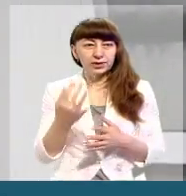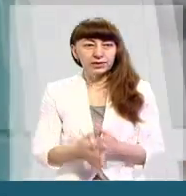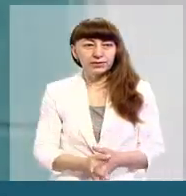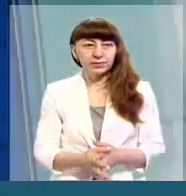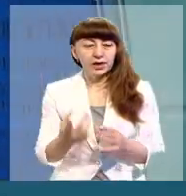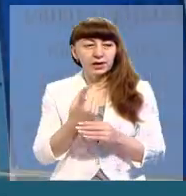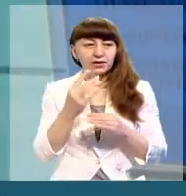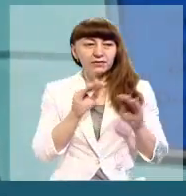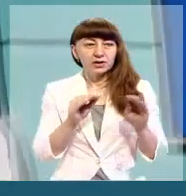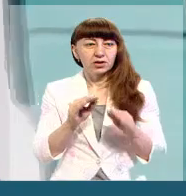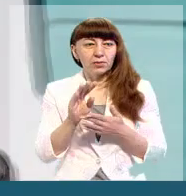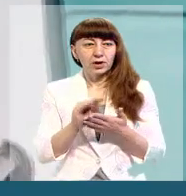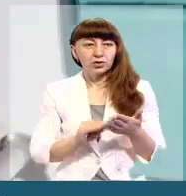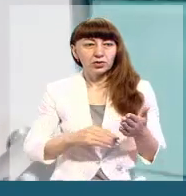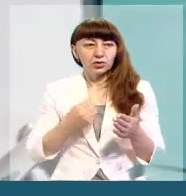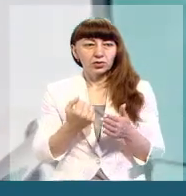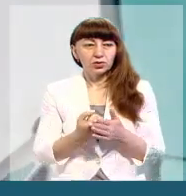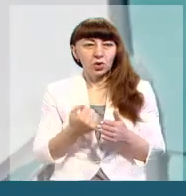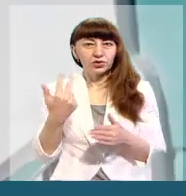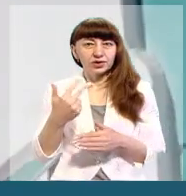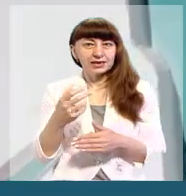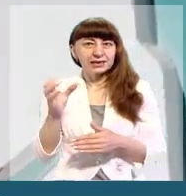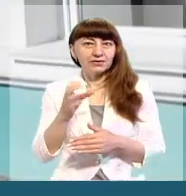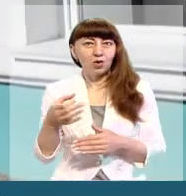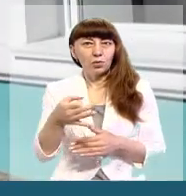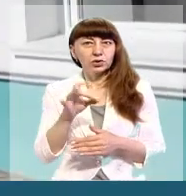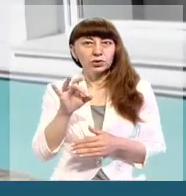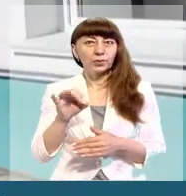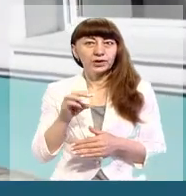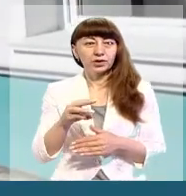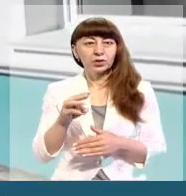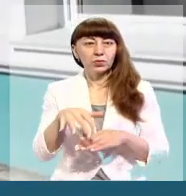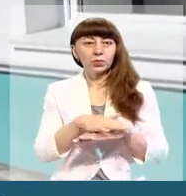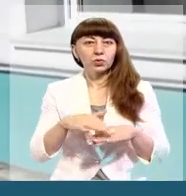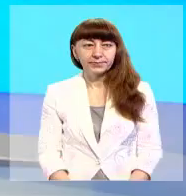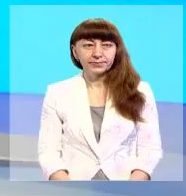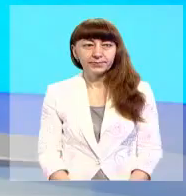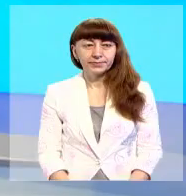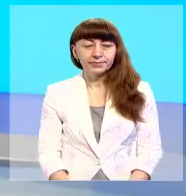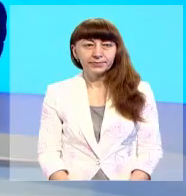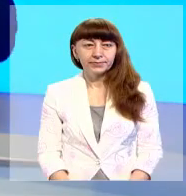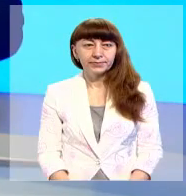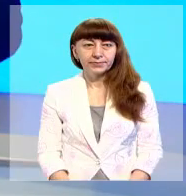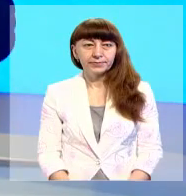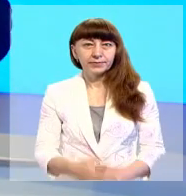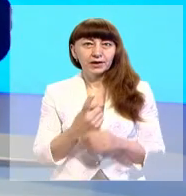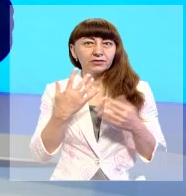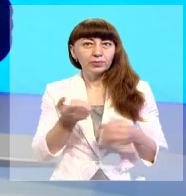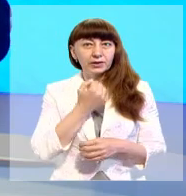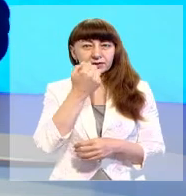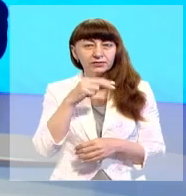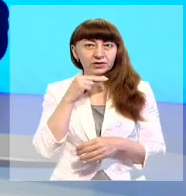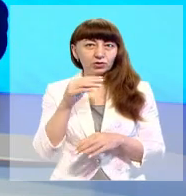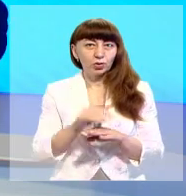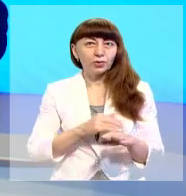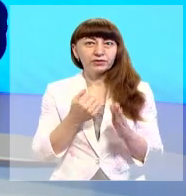30 қыркүйекке дейін жалғасады. Аружан Арманқызы, Алек Сытник, Қостанай телеарнасы. Әзірге келіп жеткен ақпараттар